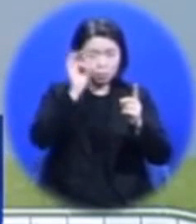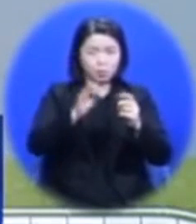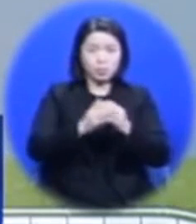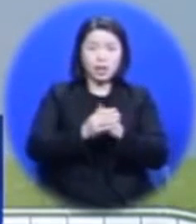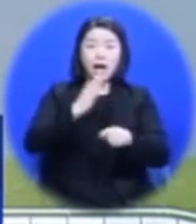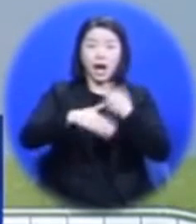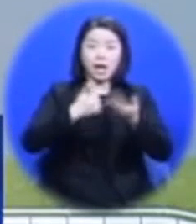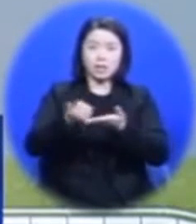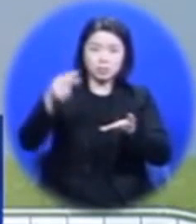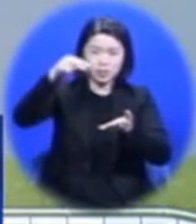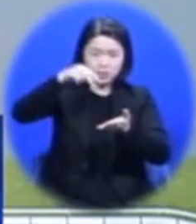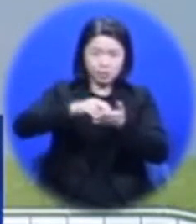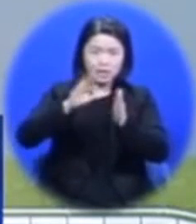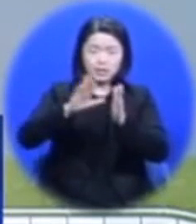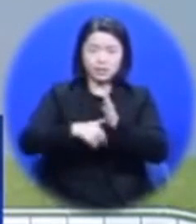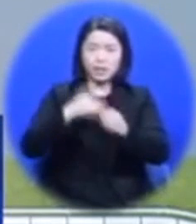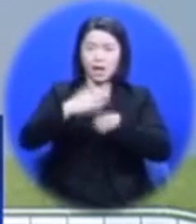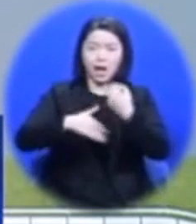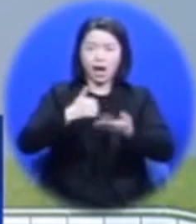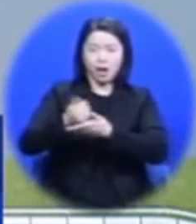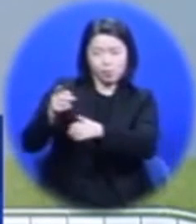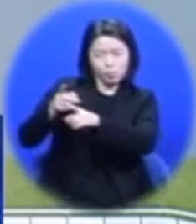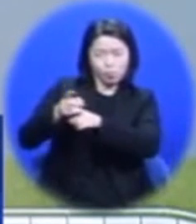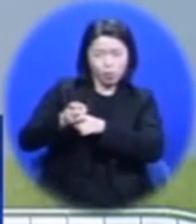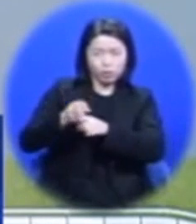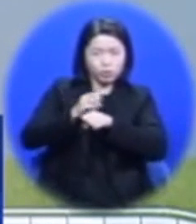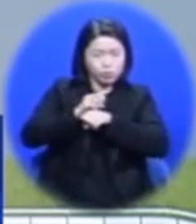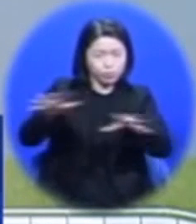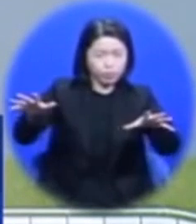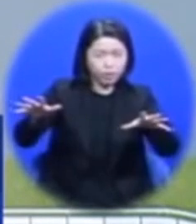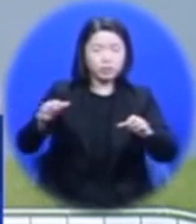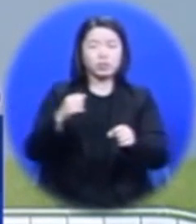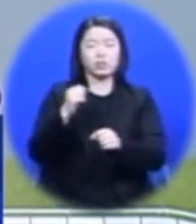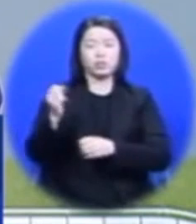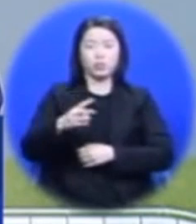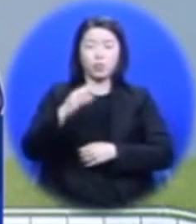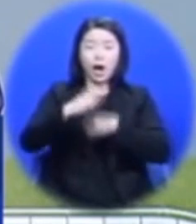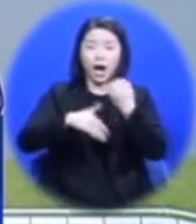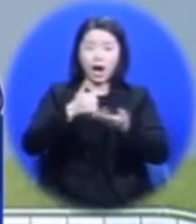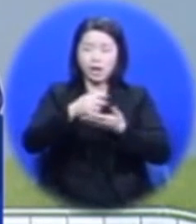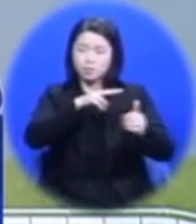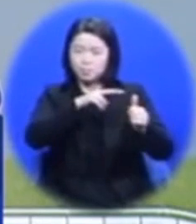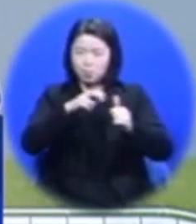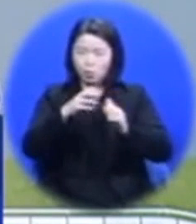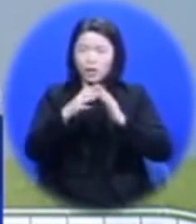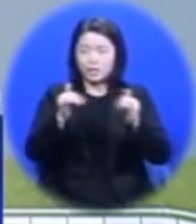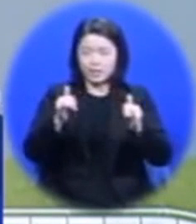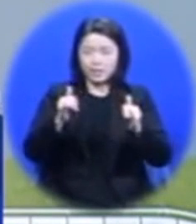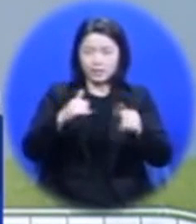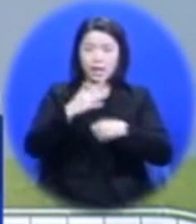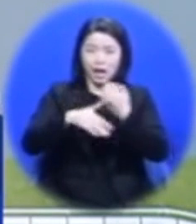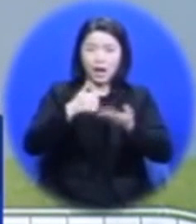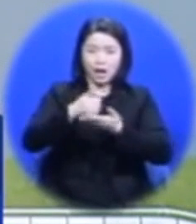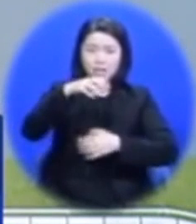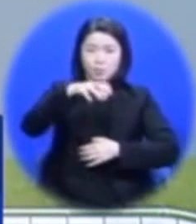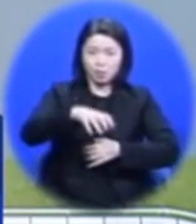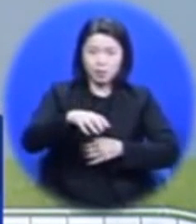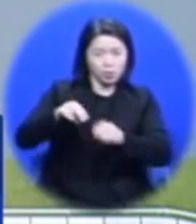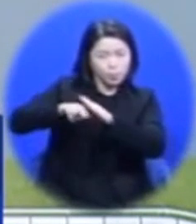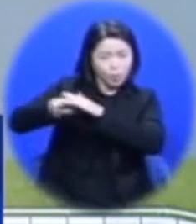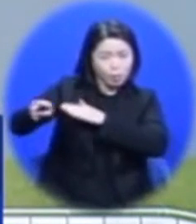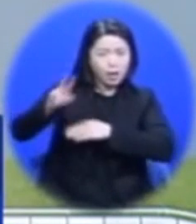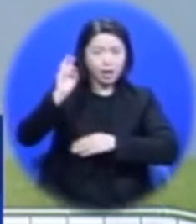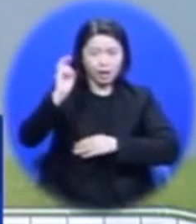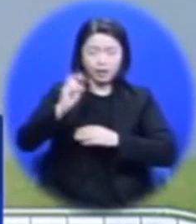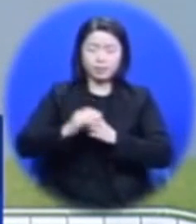하나님이 일어나실 때 하나님의 원수들이 흩어지고 하나님을 미워하는 자들은 하나님 앞에서 도망칠